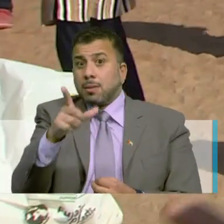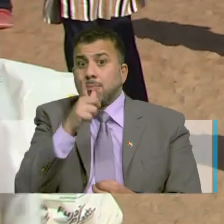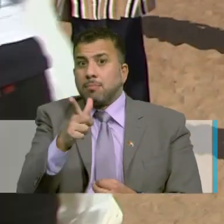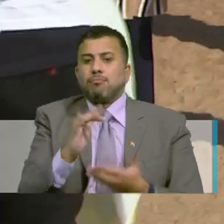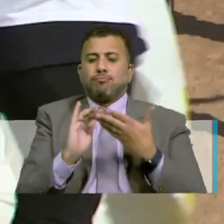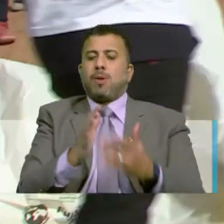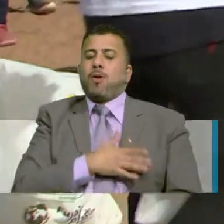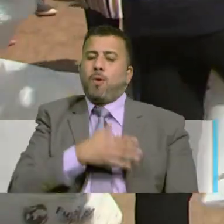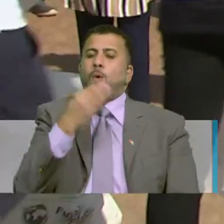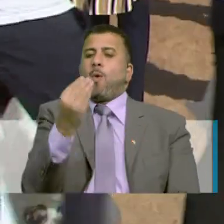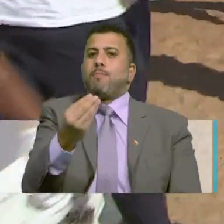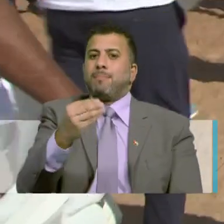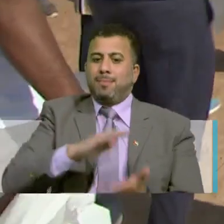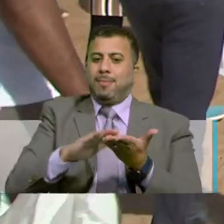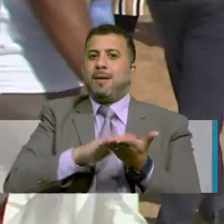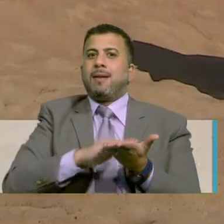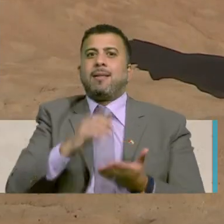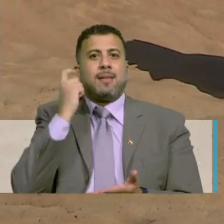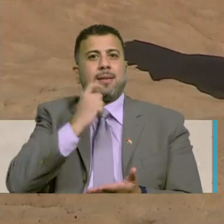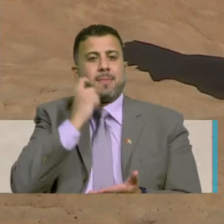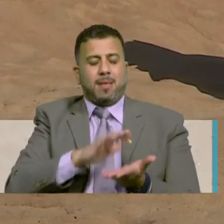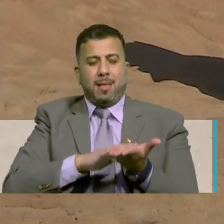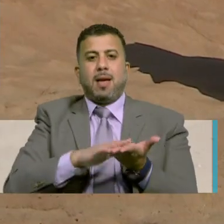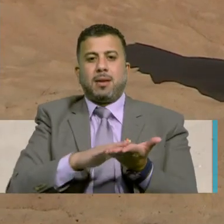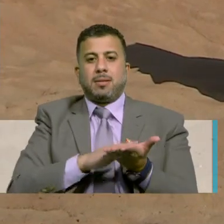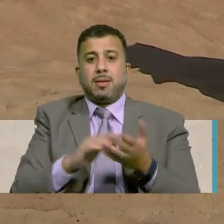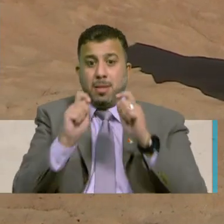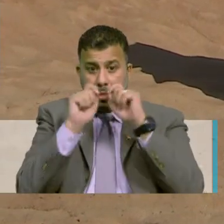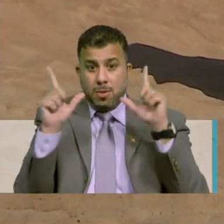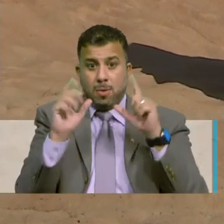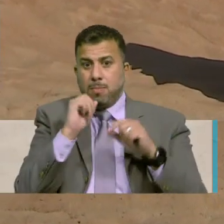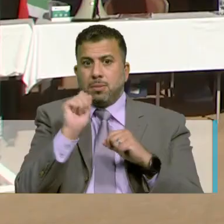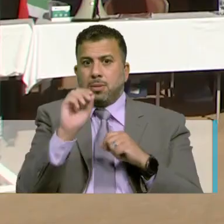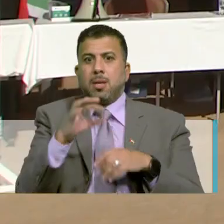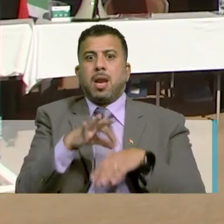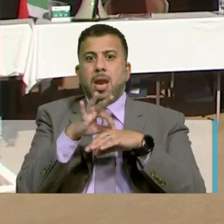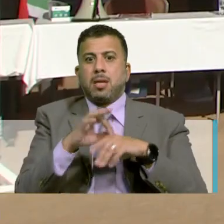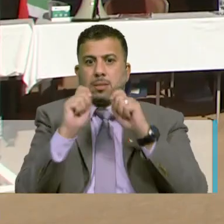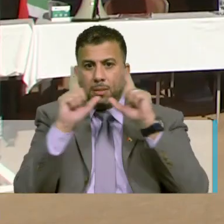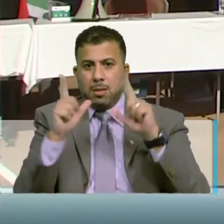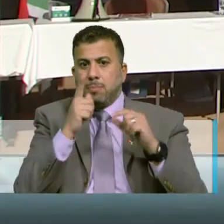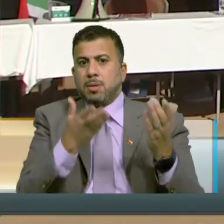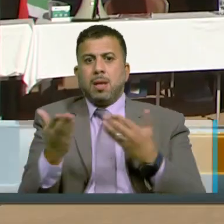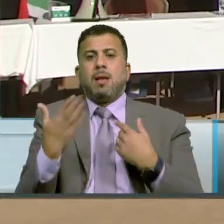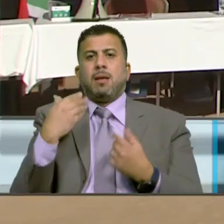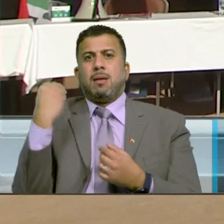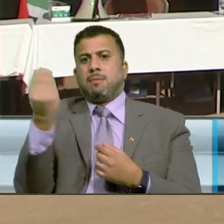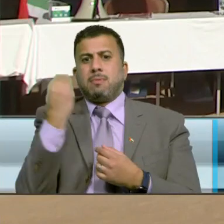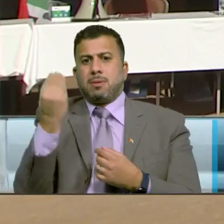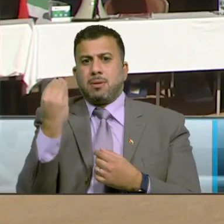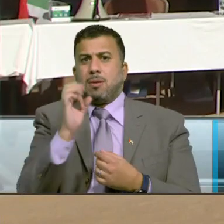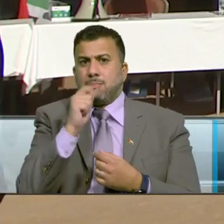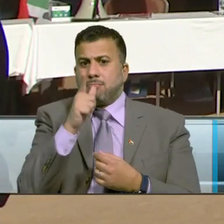الولاء والانتماء لهذه الأرض. توعية للجمهور، للناس اللي تحضر الرحلات،